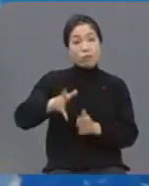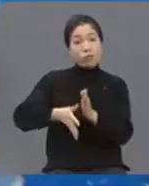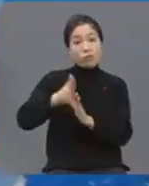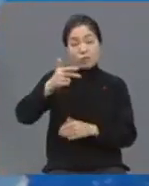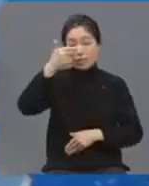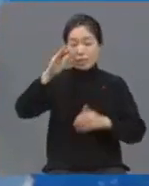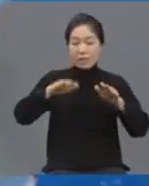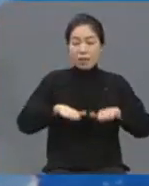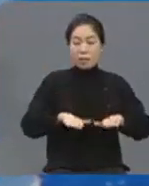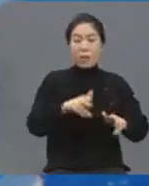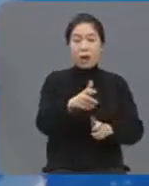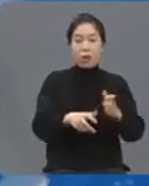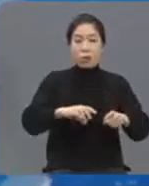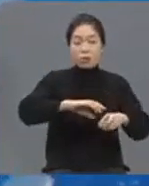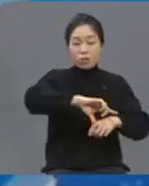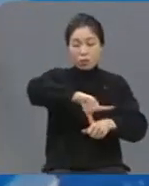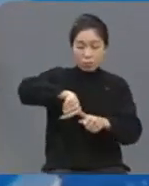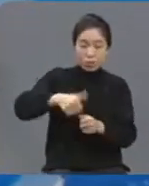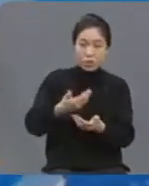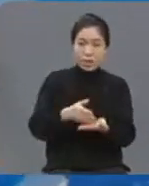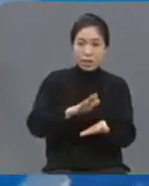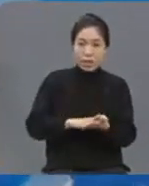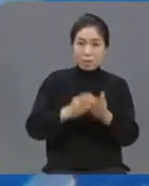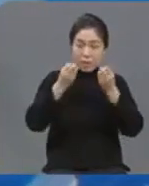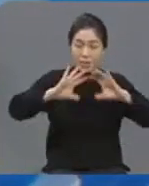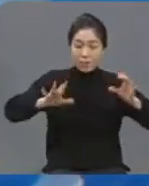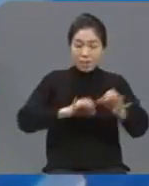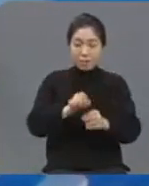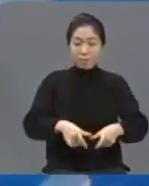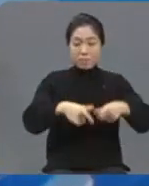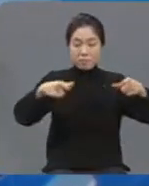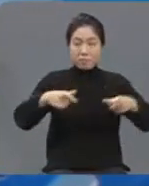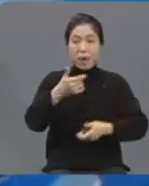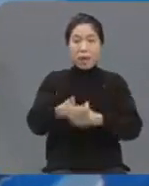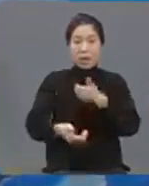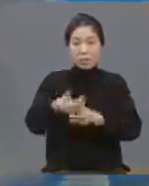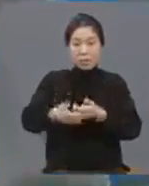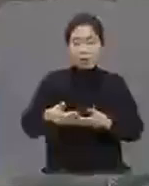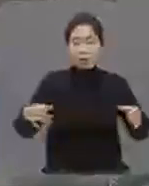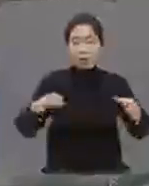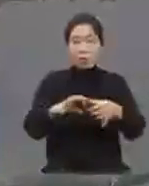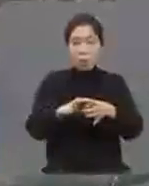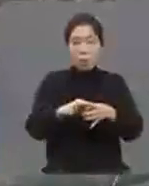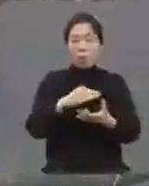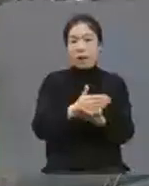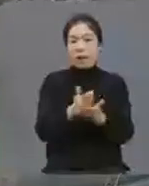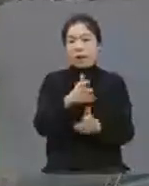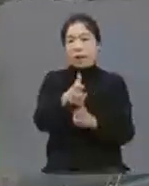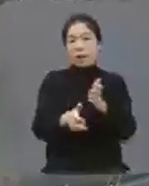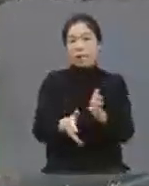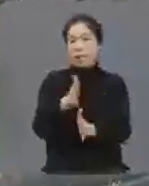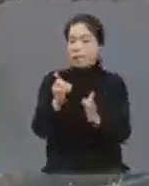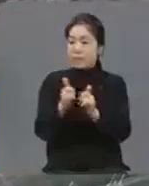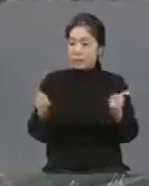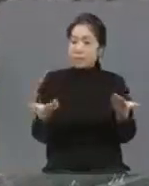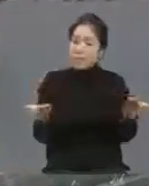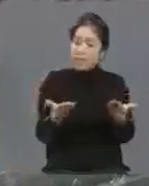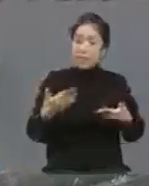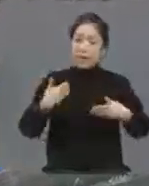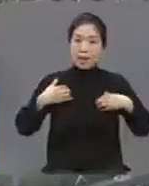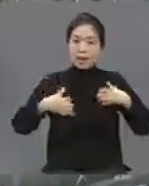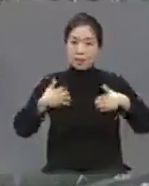씨가 옛 방직공장 부지 개발과 광주 신세계백화점 확장 종합 버스 터미널 복합화 사업을 시민들이 일하고